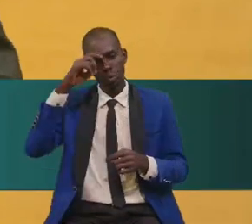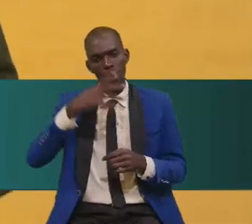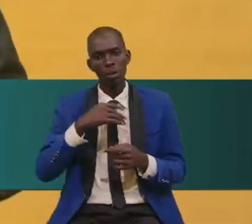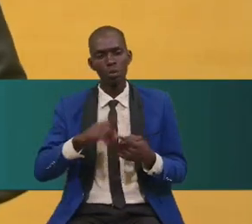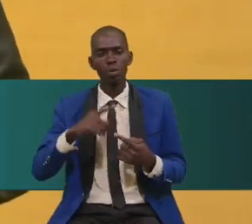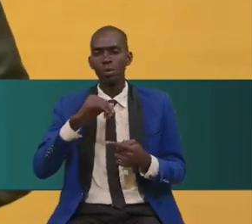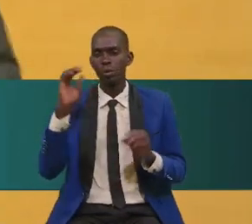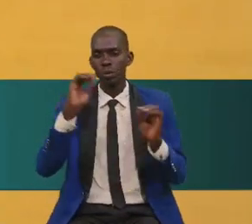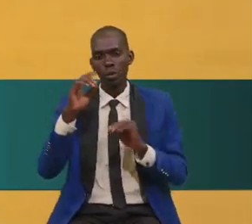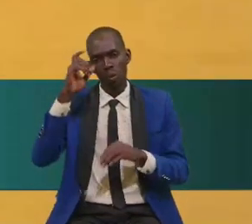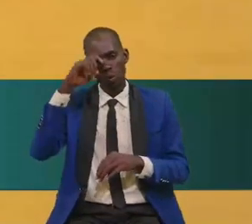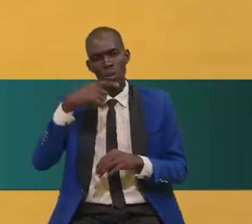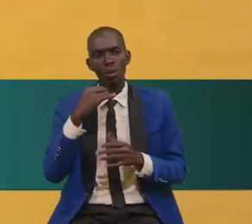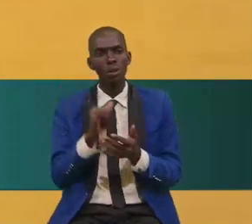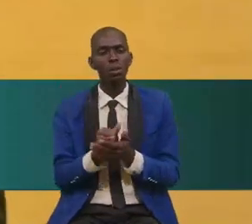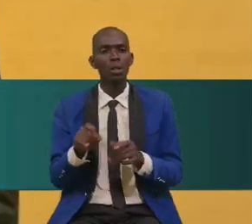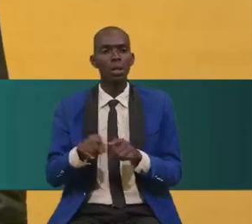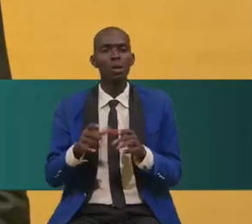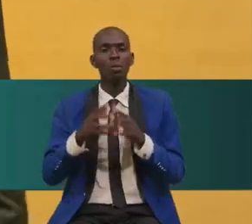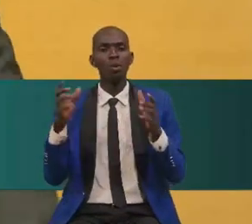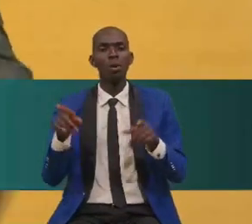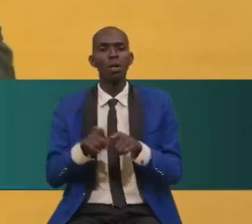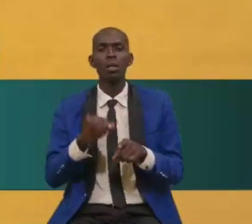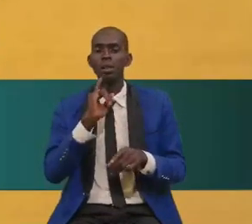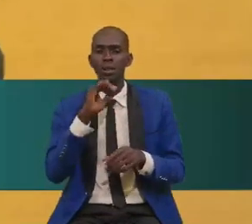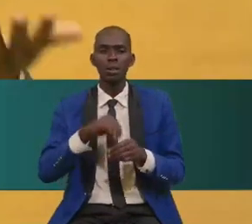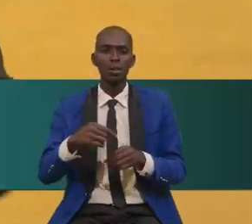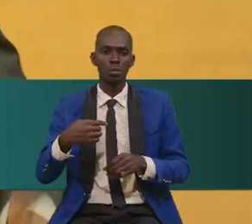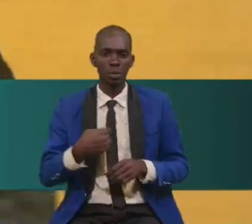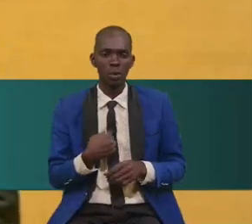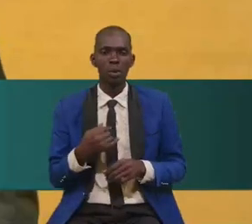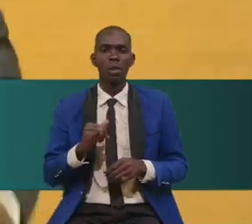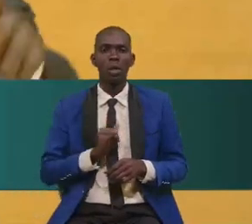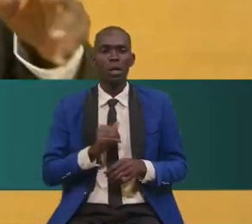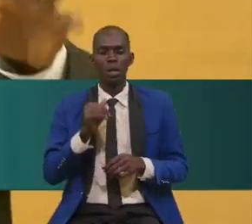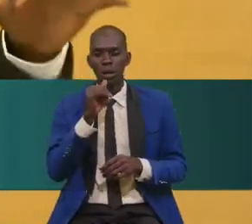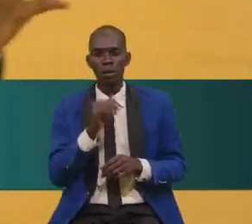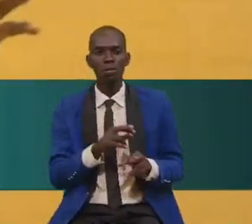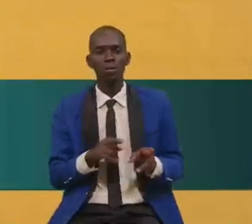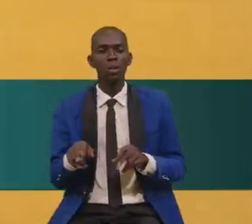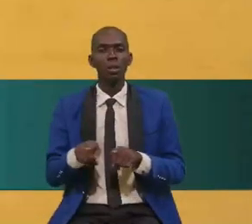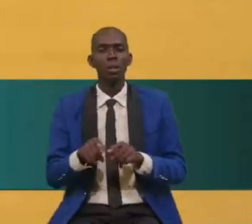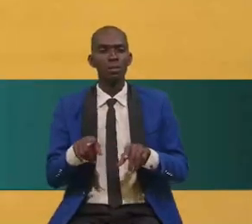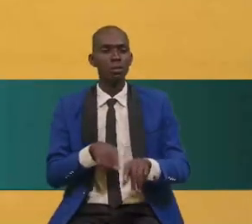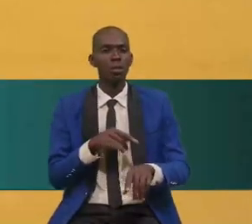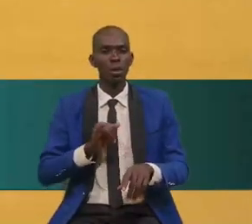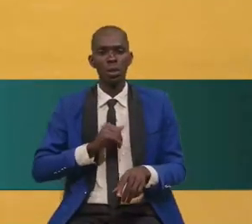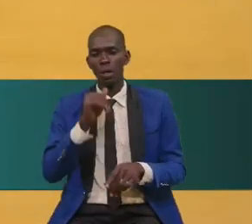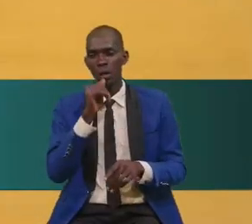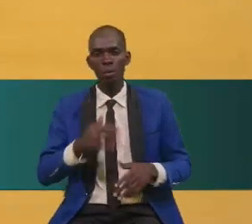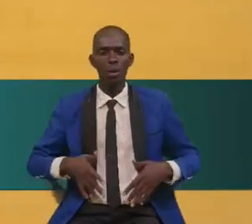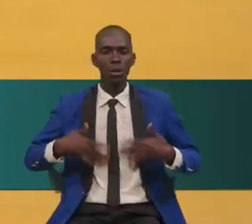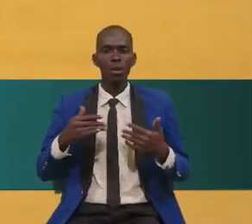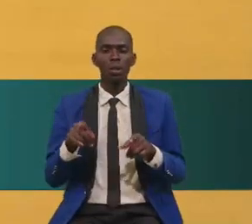vif désir. Ainsi, j'ai aussi longtemps que je suis vivant, aussi longtemps que je respire,